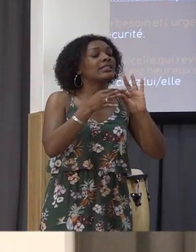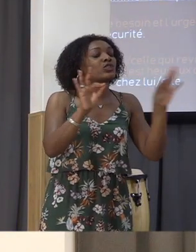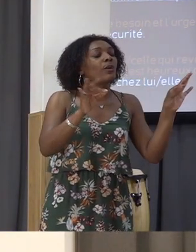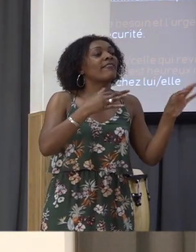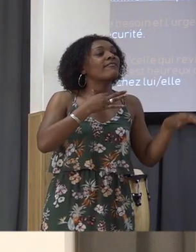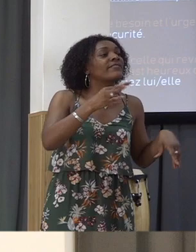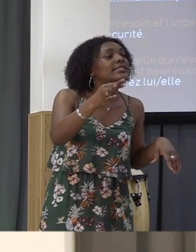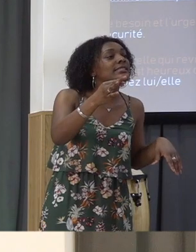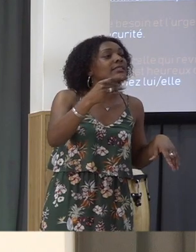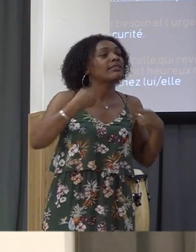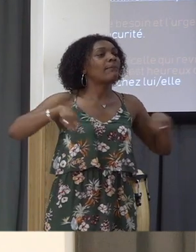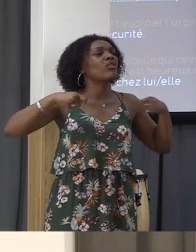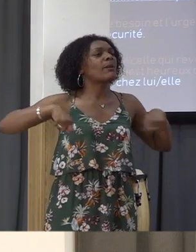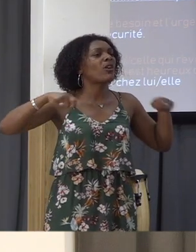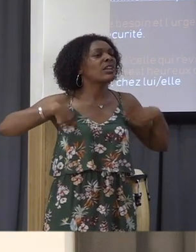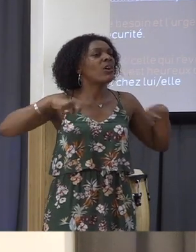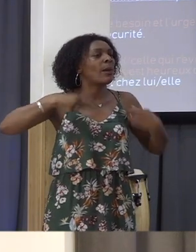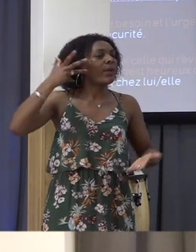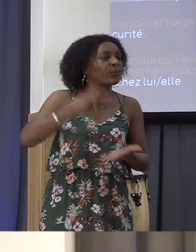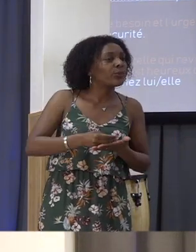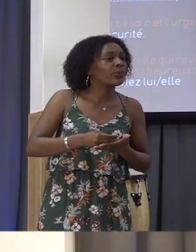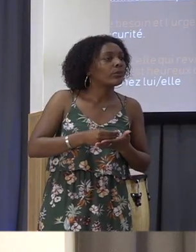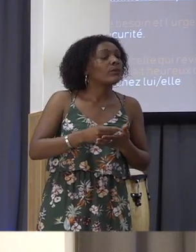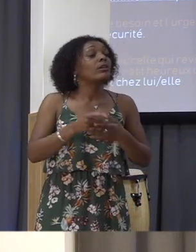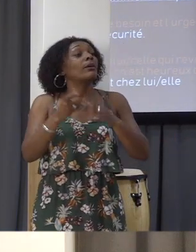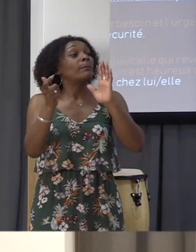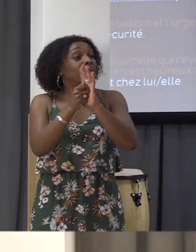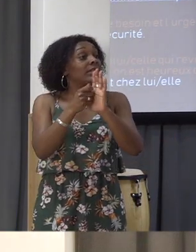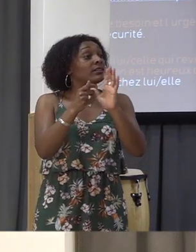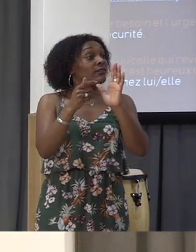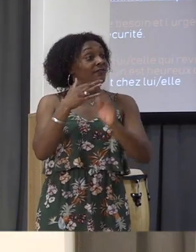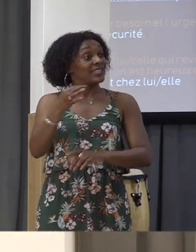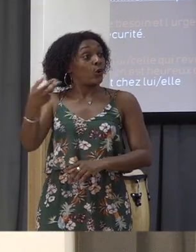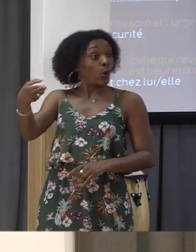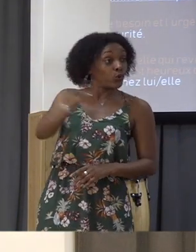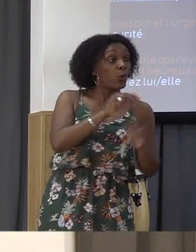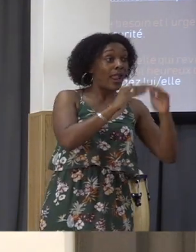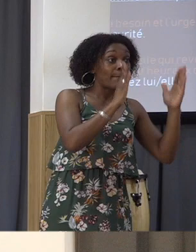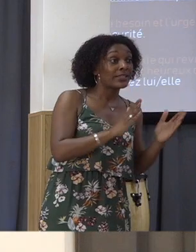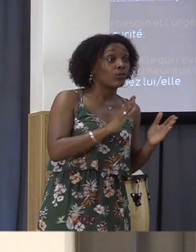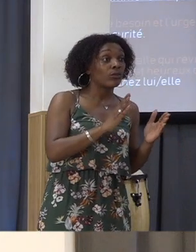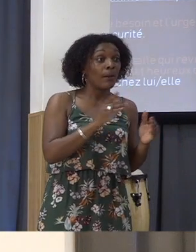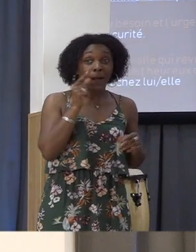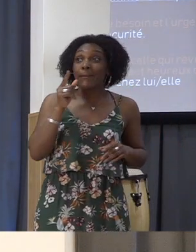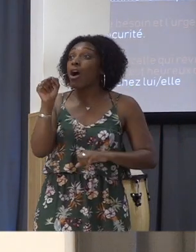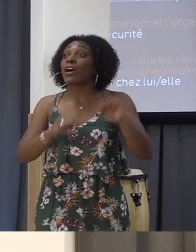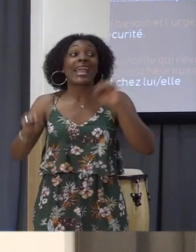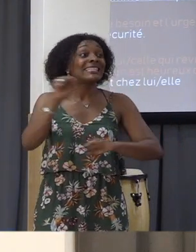de revenir. Vous connaissez l'histoire du fils prodigue. Je ne reviens pas là-dessus, mais